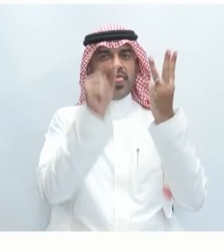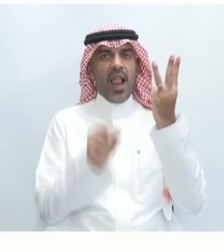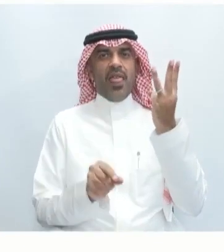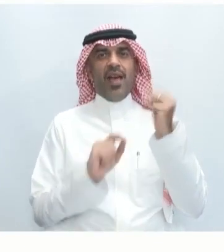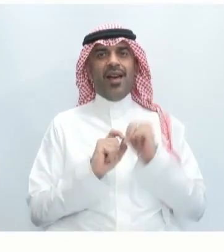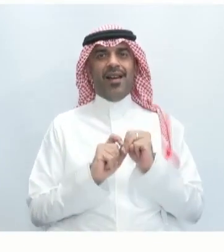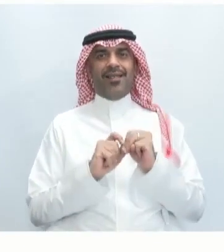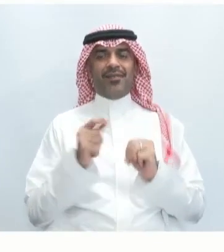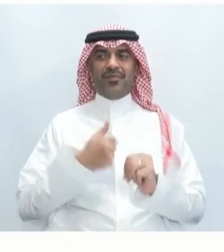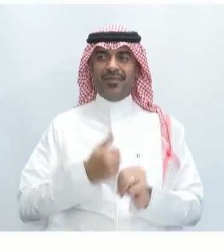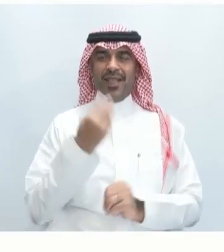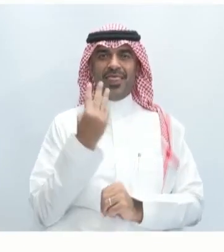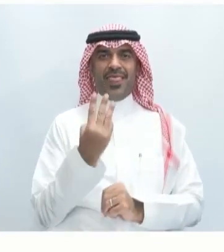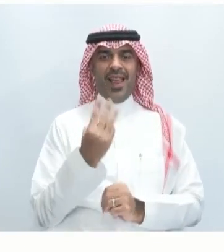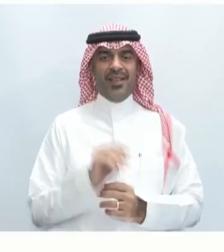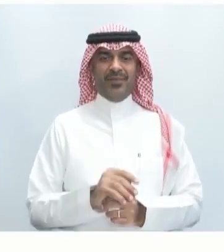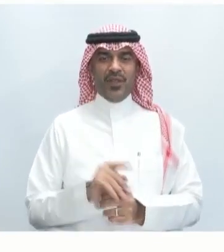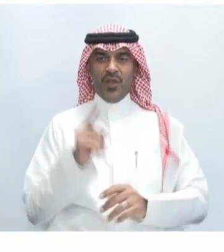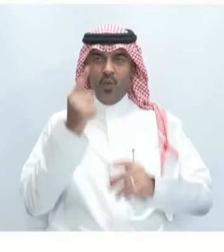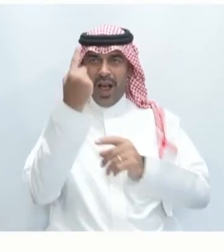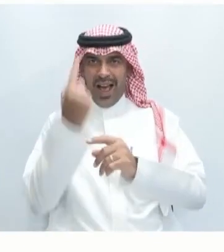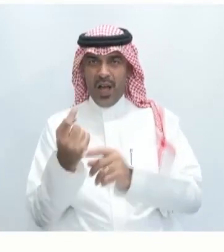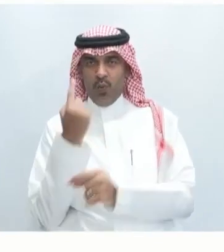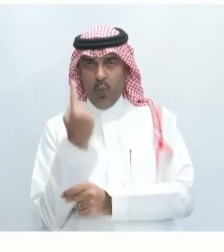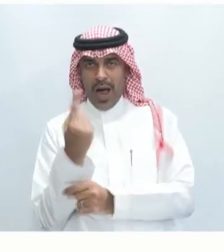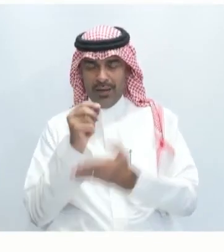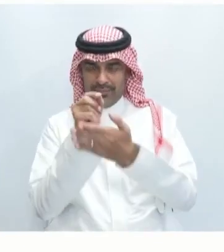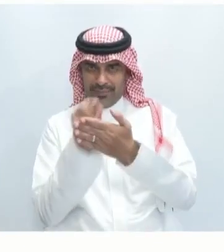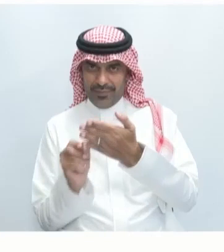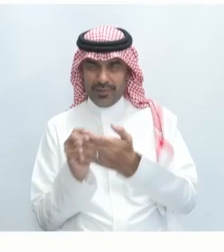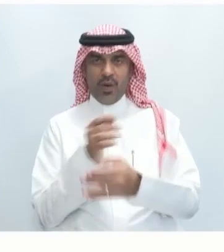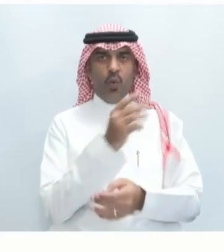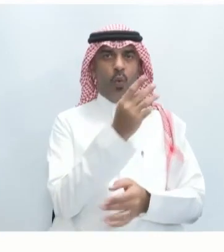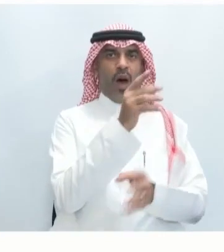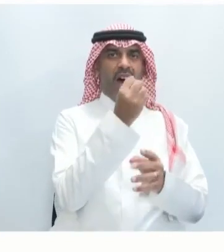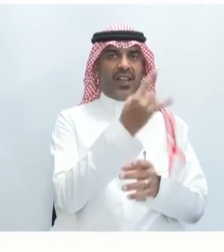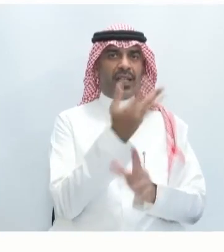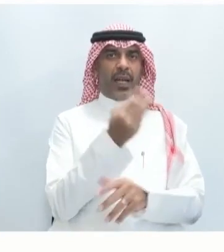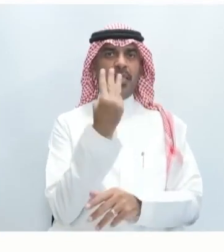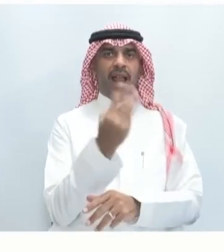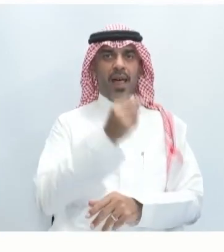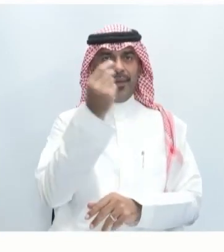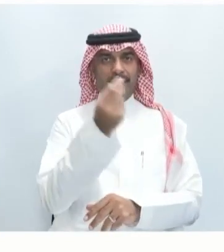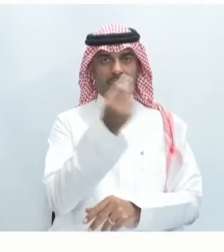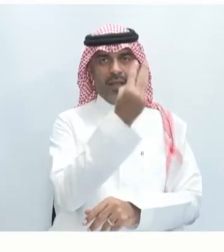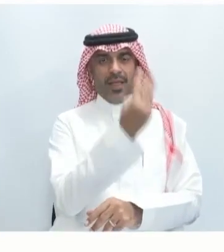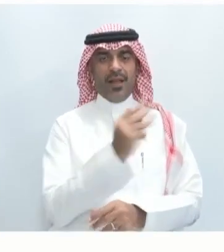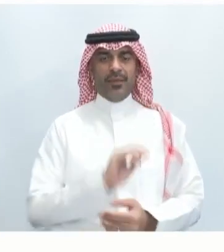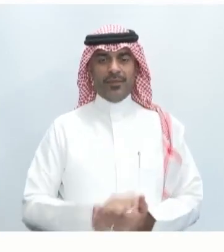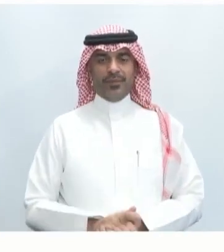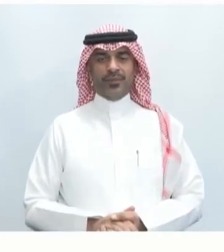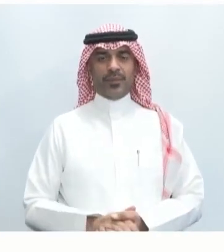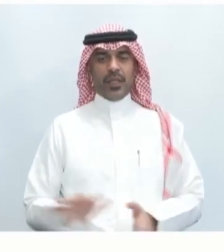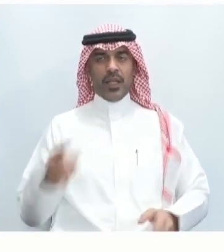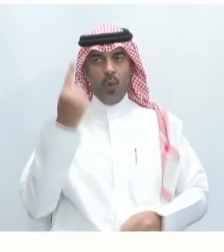اذا نستطيع ان نكتب هنا واحد في الاحاد وثلاثه في العشرات اذا يكون